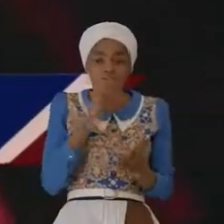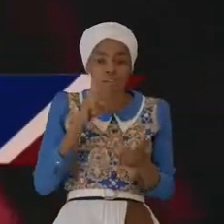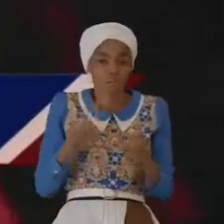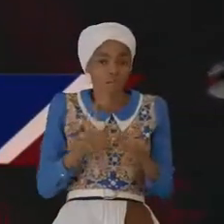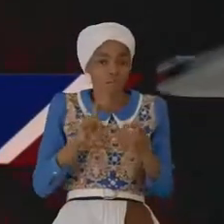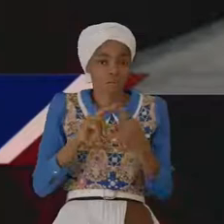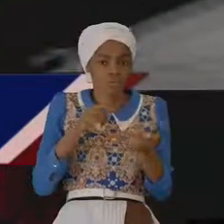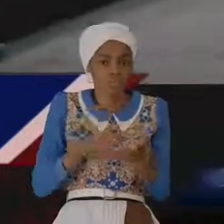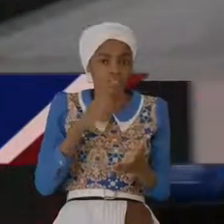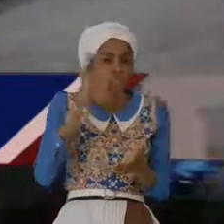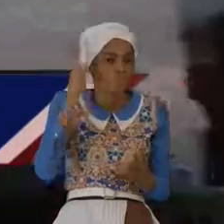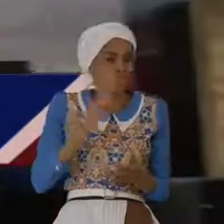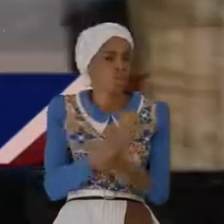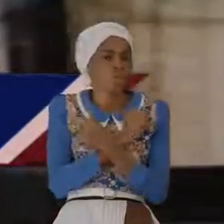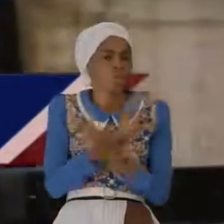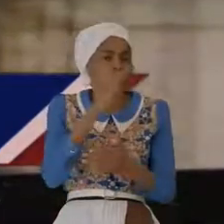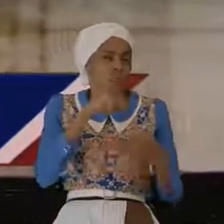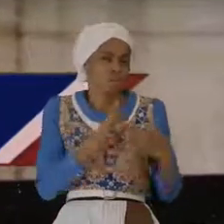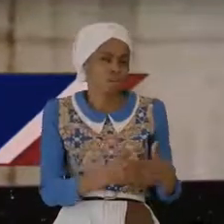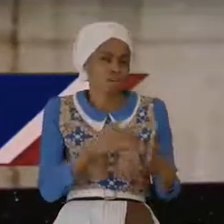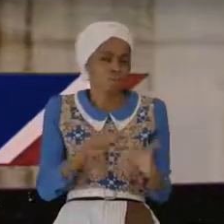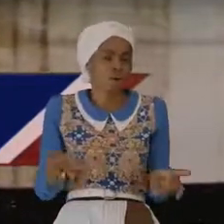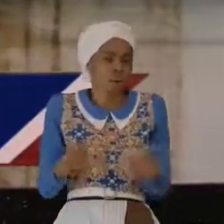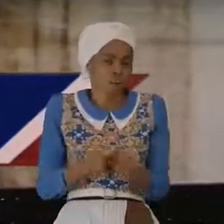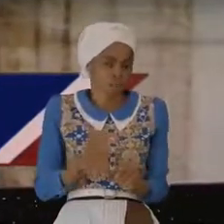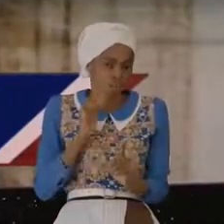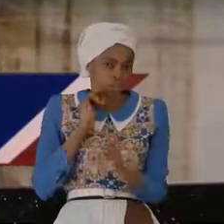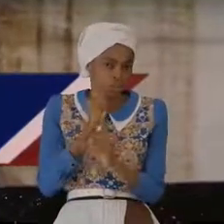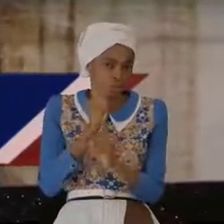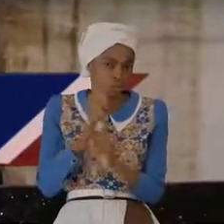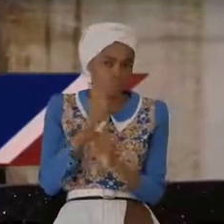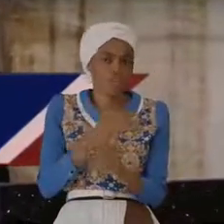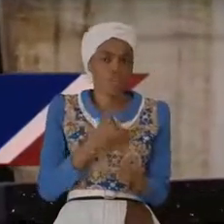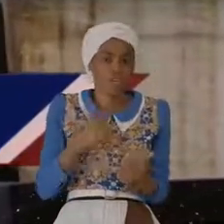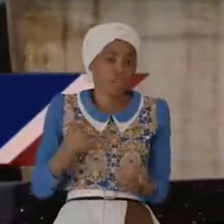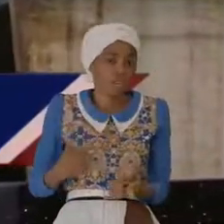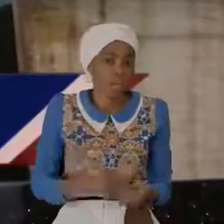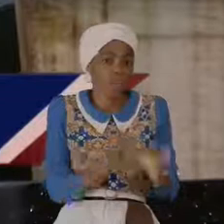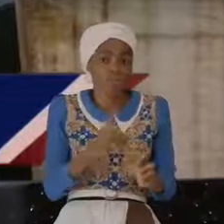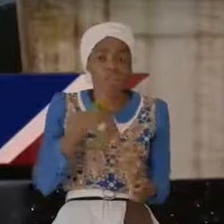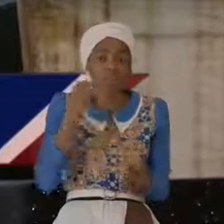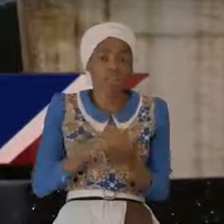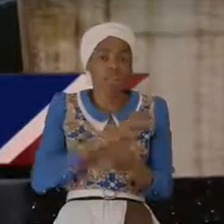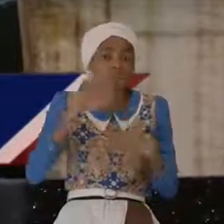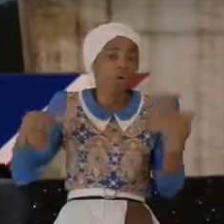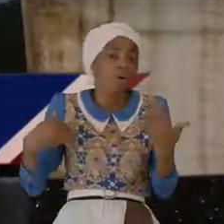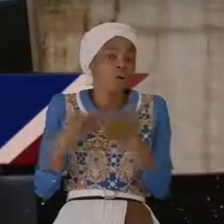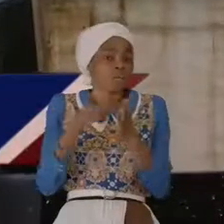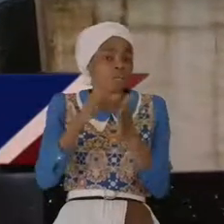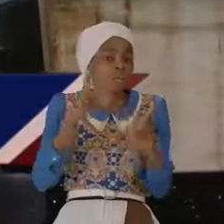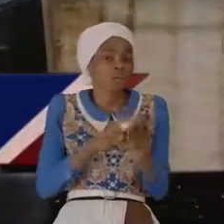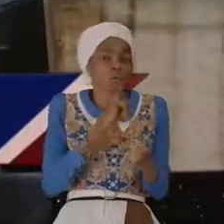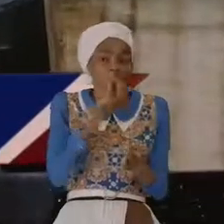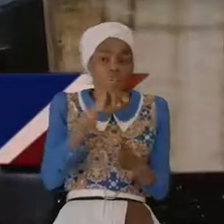toi-même. Et l'apôtre a dit que pour toute la loi, tout est accompli en